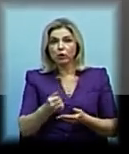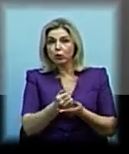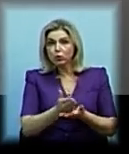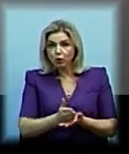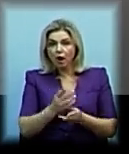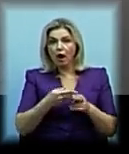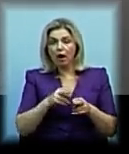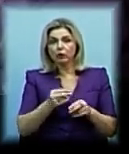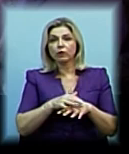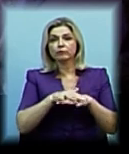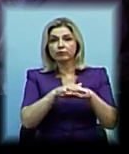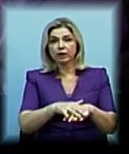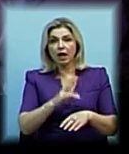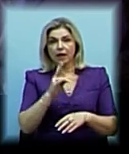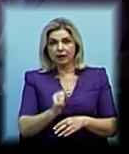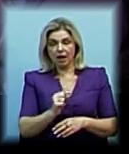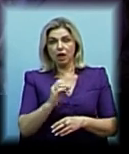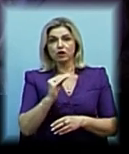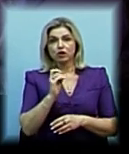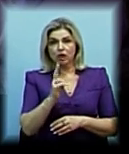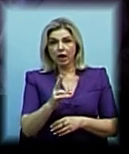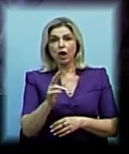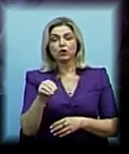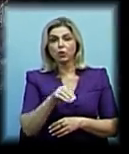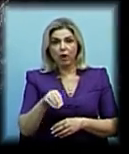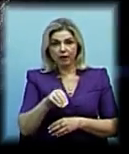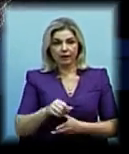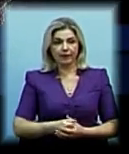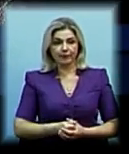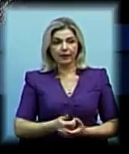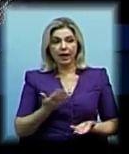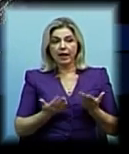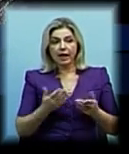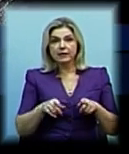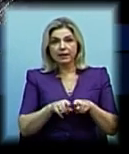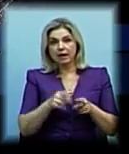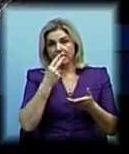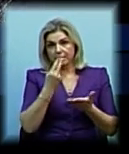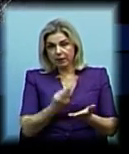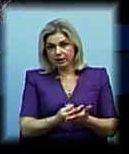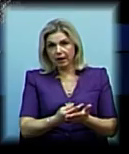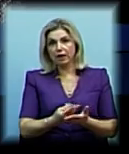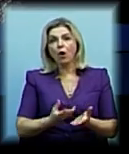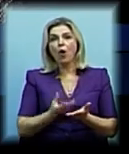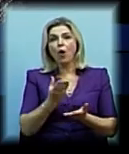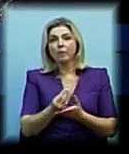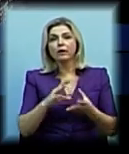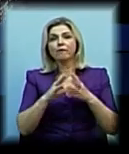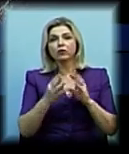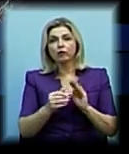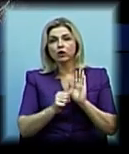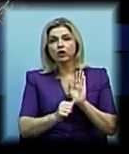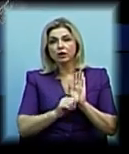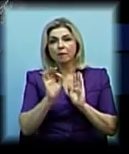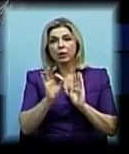які надсилали кошти на рахунок житлово-експлуатаційної контори «Соляні». Если так посмотреть, что, допустим, оплачено всего